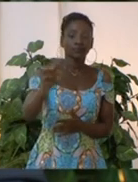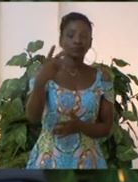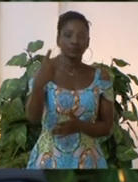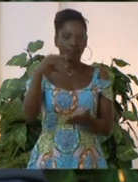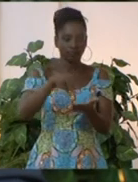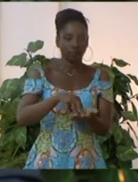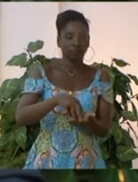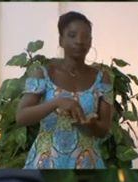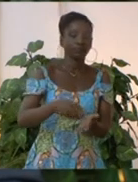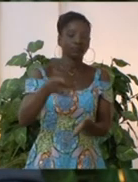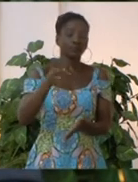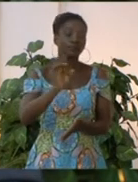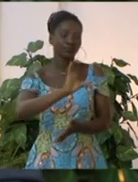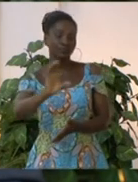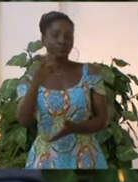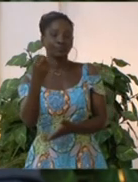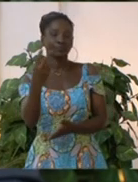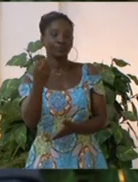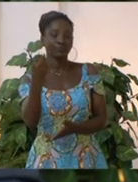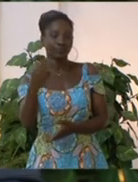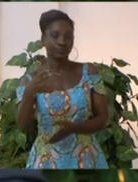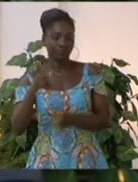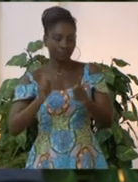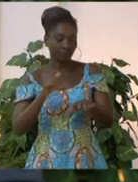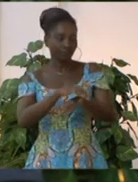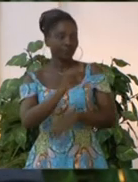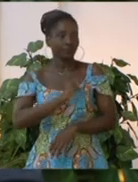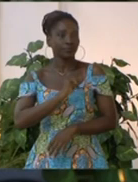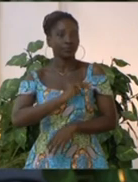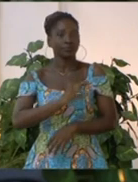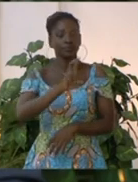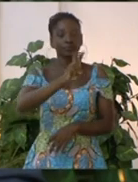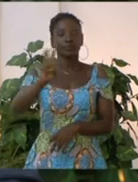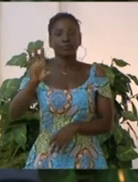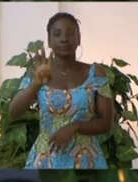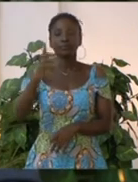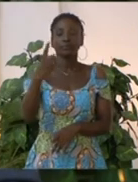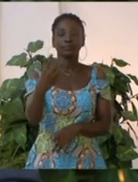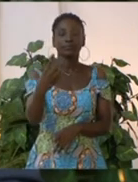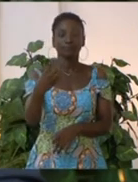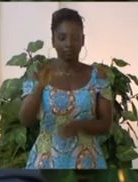personnel d'astreinte de 100 caractères votants